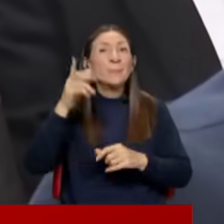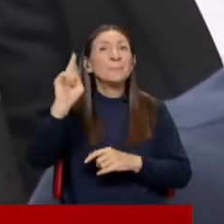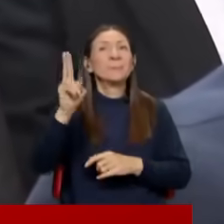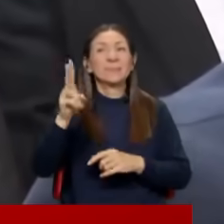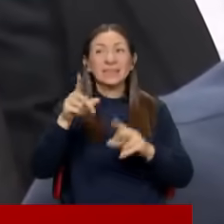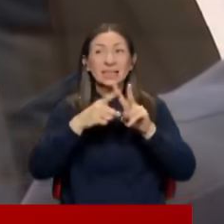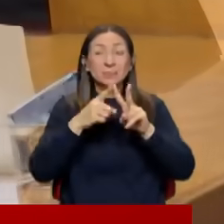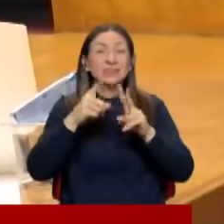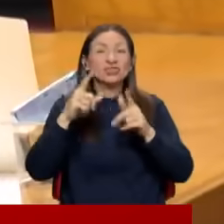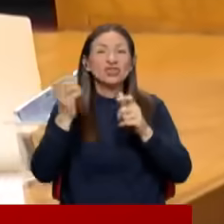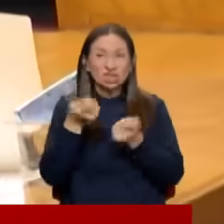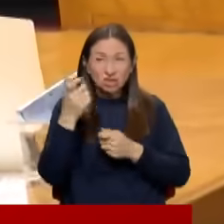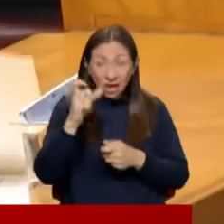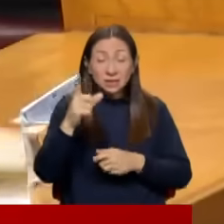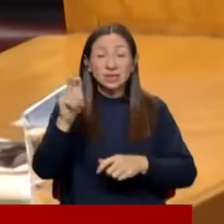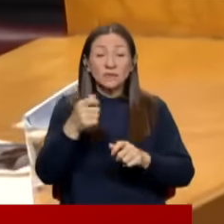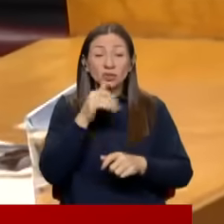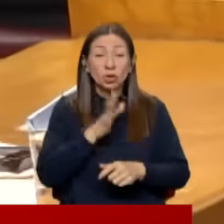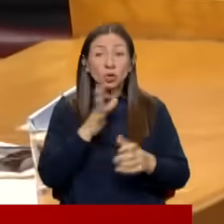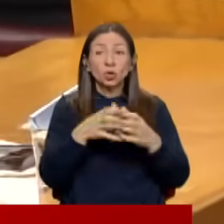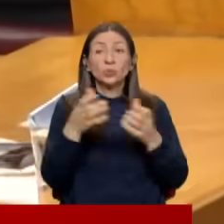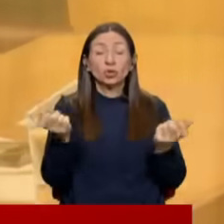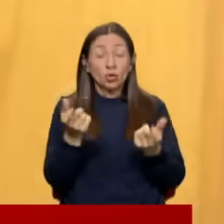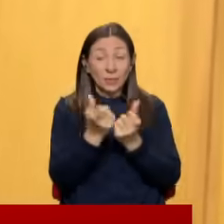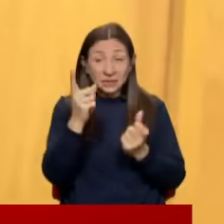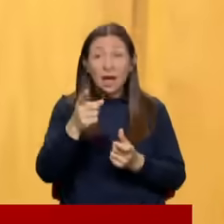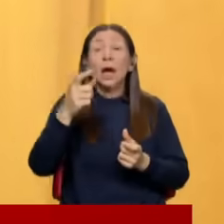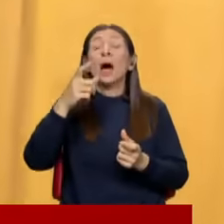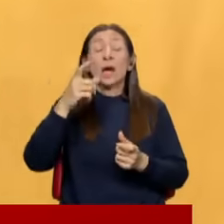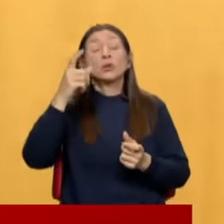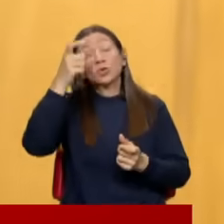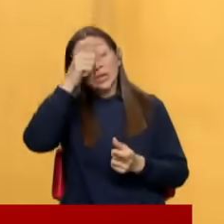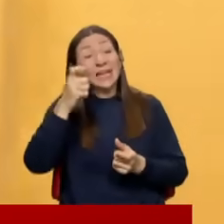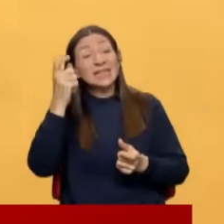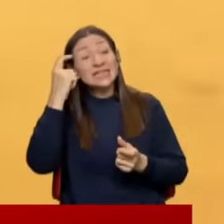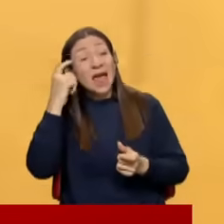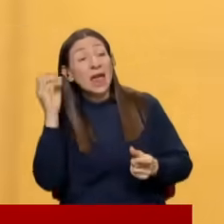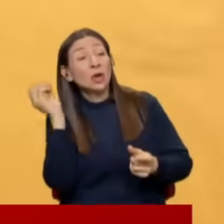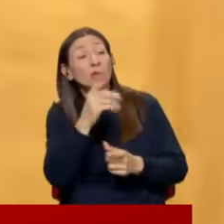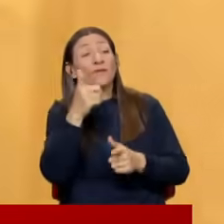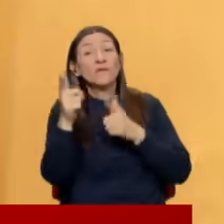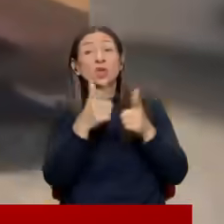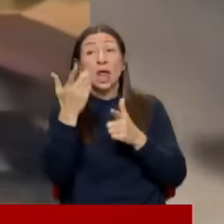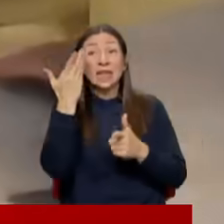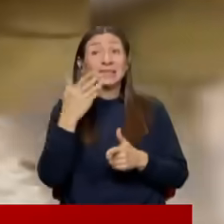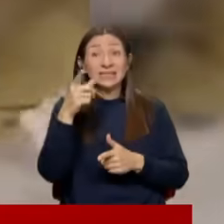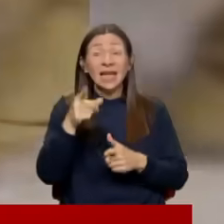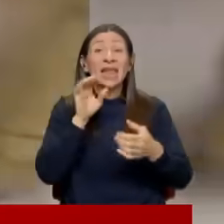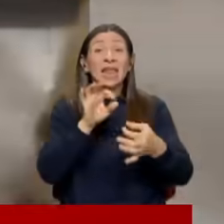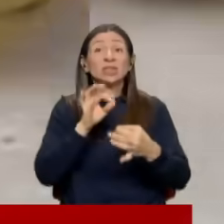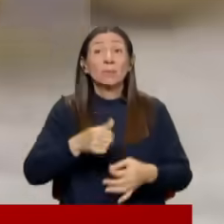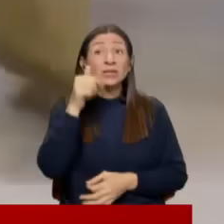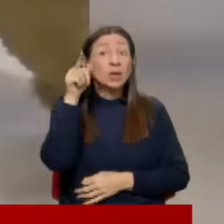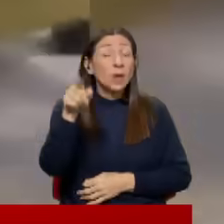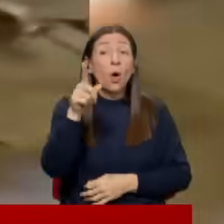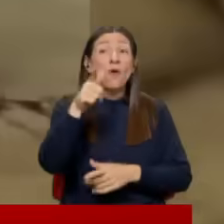milletvekili Necmettin Çalışkan, Davutoğlu'da grup toplantısında Türkiye'den İsrail'e gönderildiği iddia edilen ürünlerin videolarını izletti. İletişim